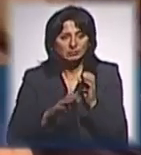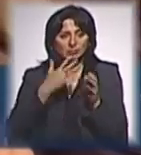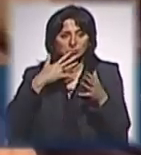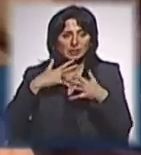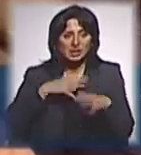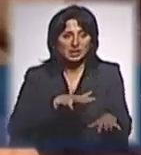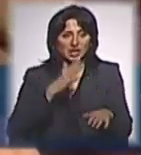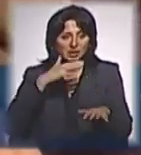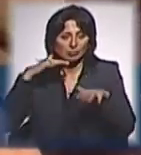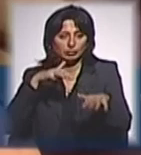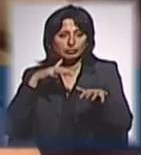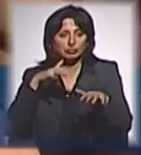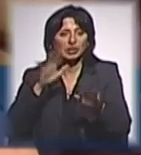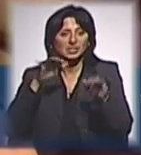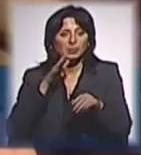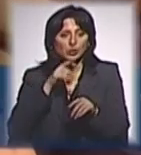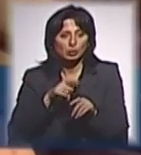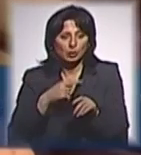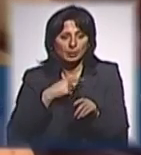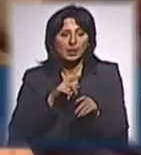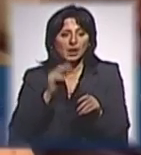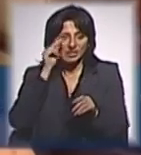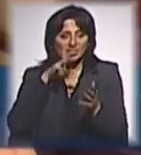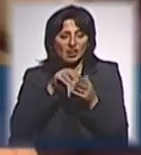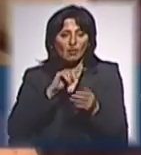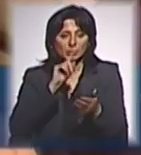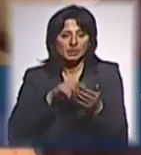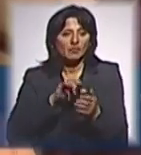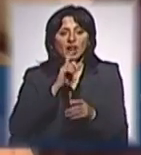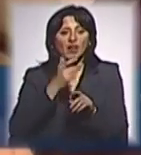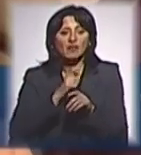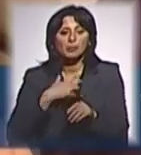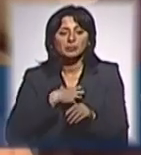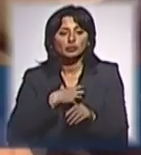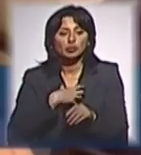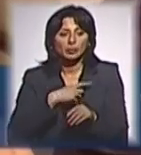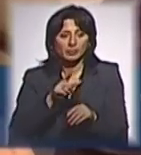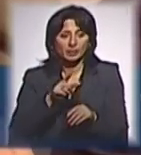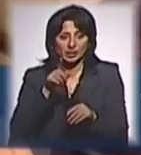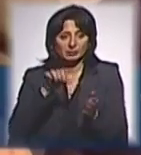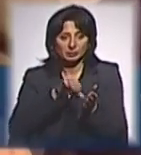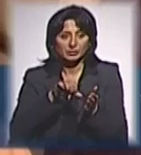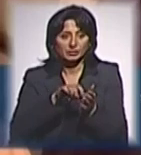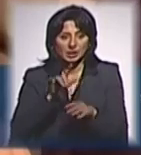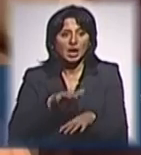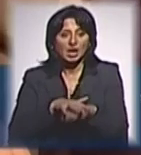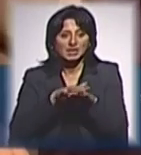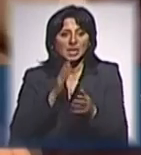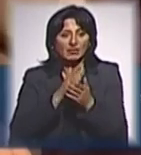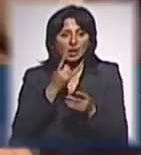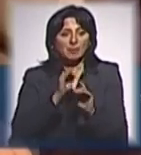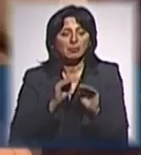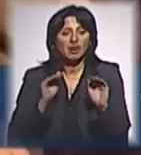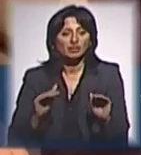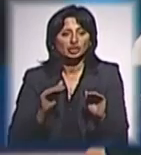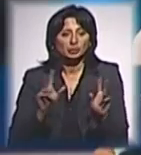რომელიც ქუჩაში მოდის და ასე შემდეგ, მე ამ საკითხებს ვწავლობ. თუმცა ყველაზე მნიშვნელოვანი და თქვენ ეგა იღებთ მონაწილეობას აქციაში, რომელსაც ქვია